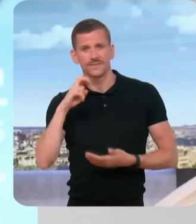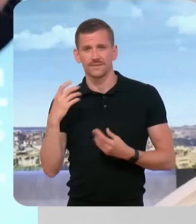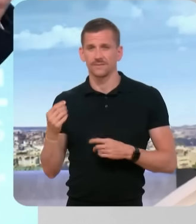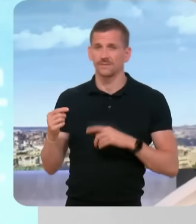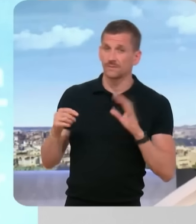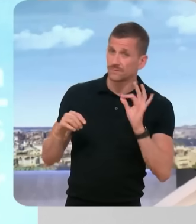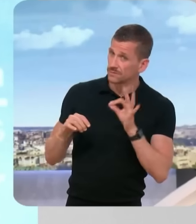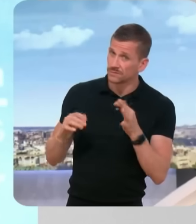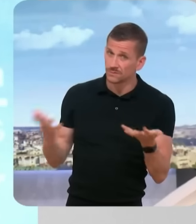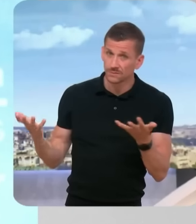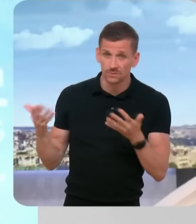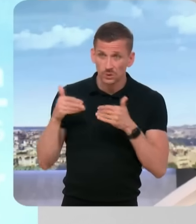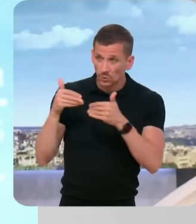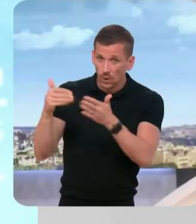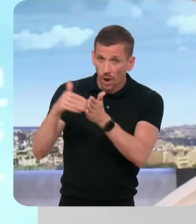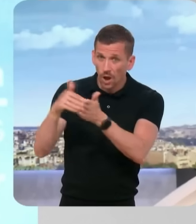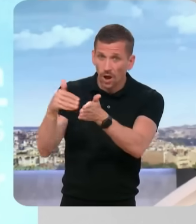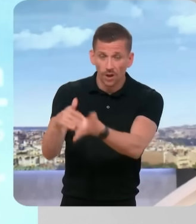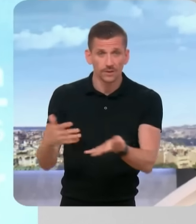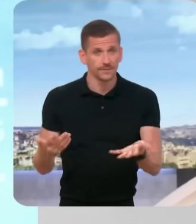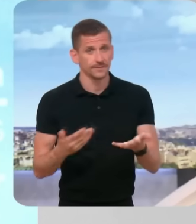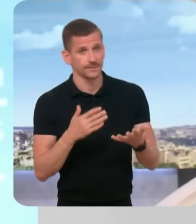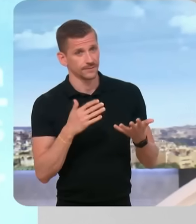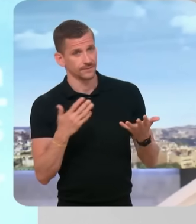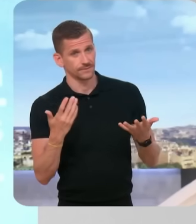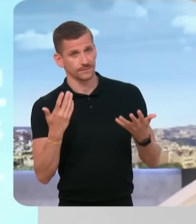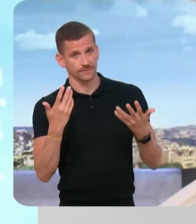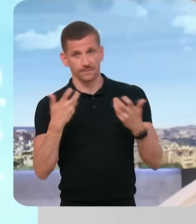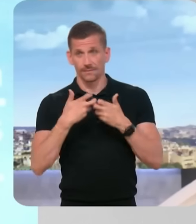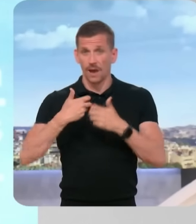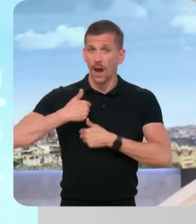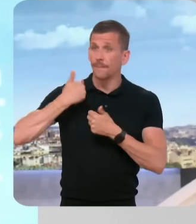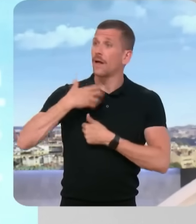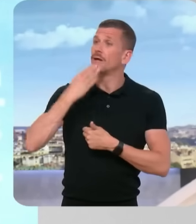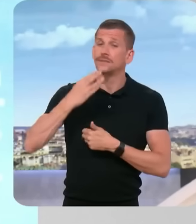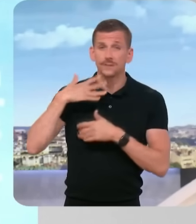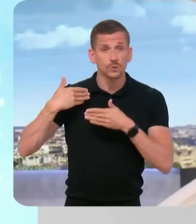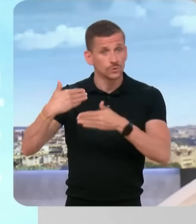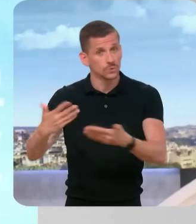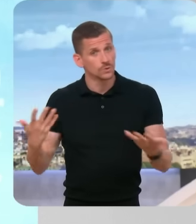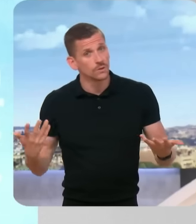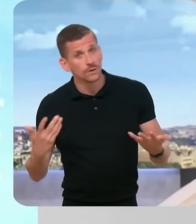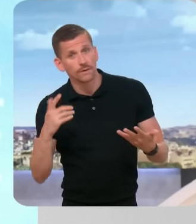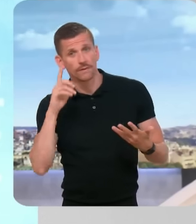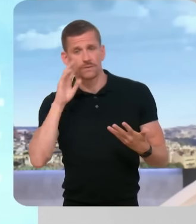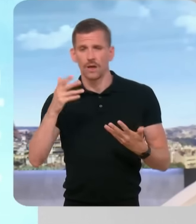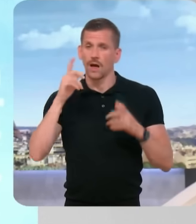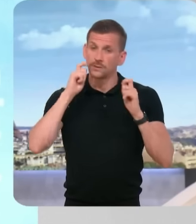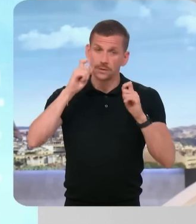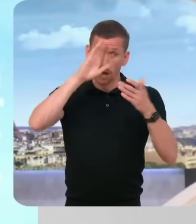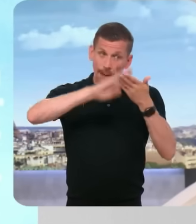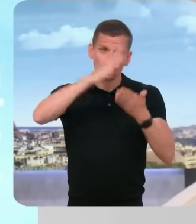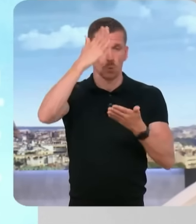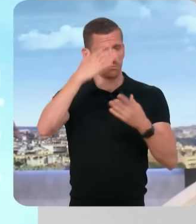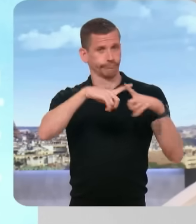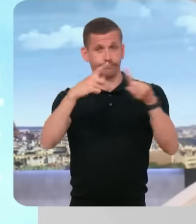qu'il continue. Il parlait de l'armée israélienne. Donc, je dis que les interprétations qui viennent de ce camp-là,